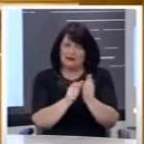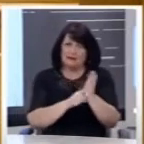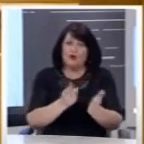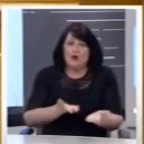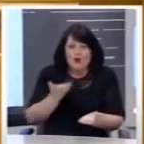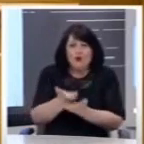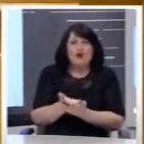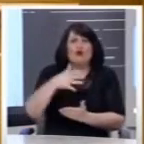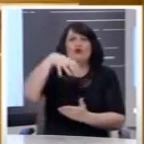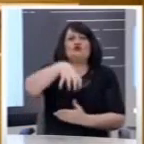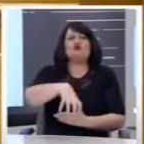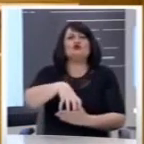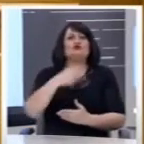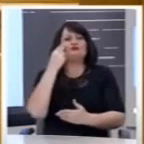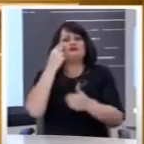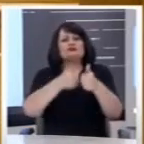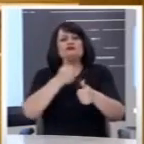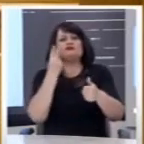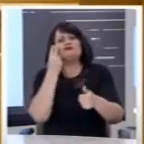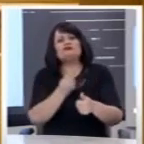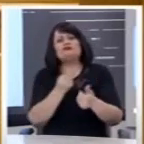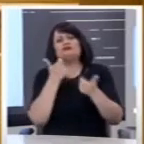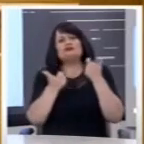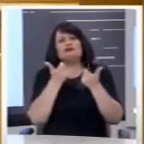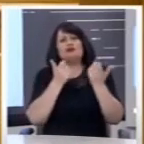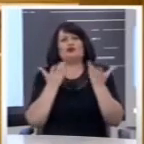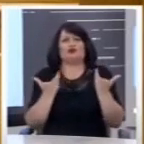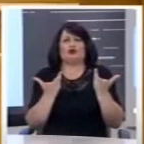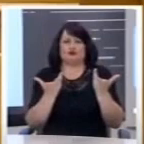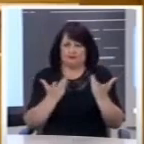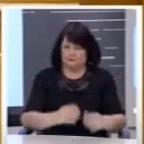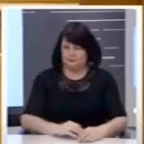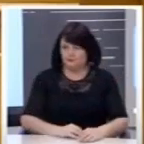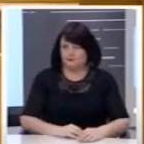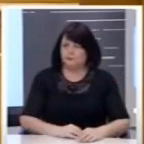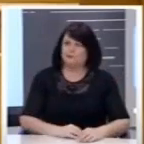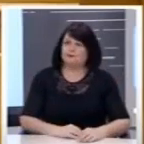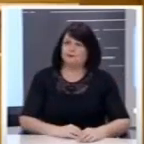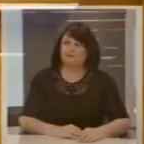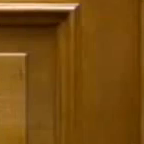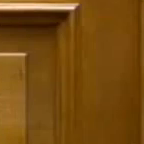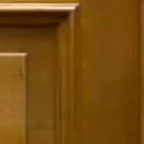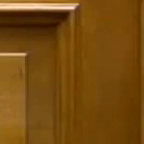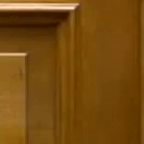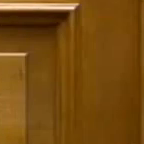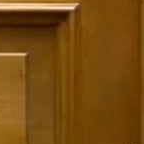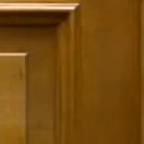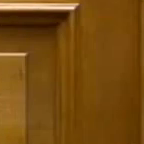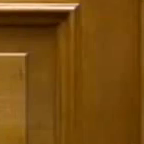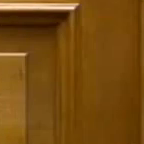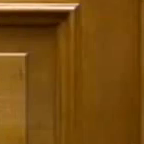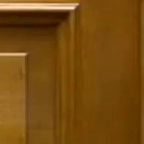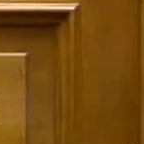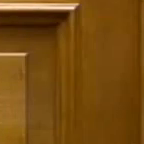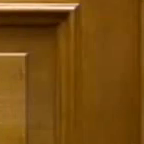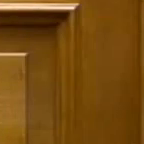ένα μηχανισμό παρακολούθησης όλων αυτών. Και έχει σημασία αυτό. Γιατί στη